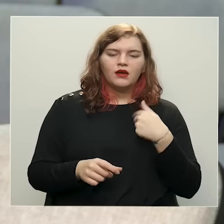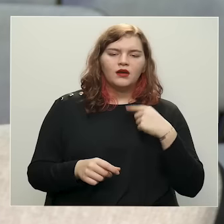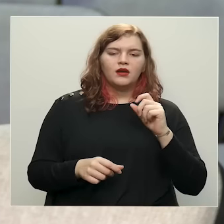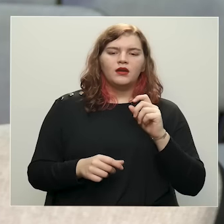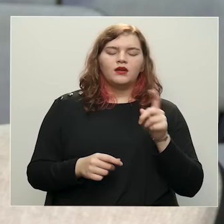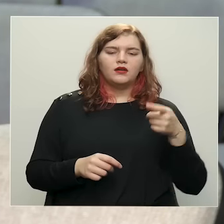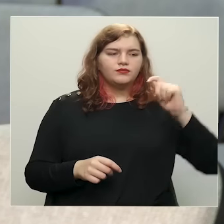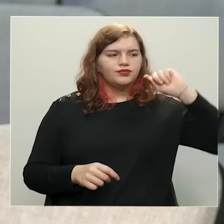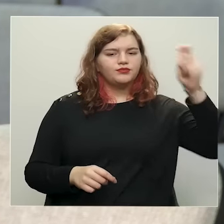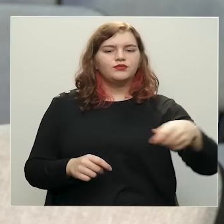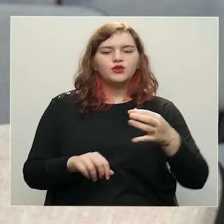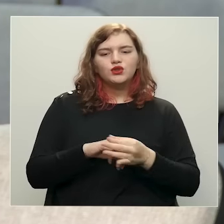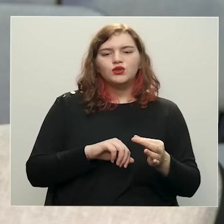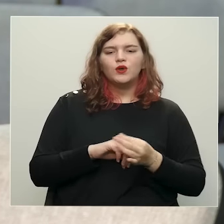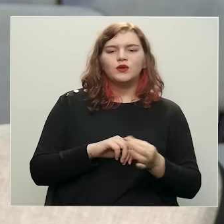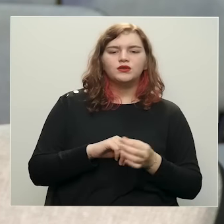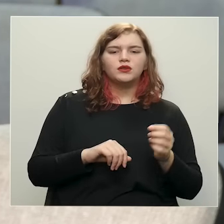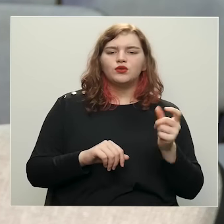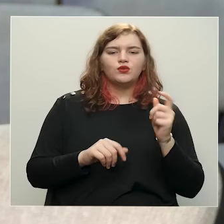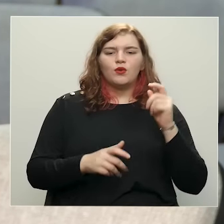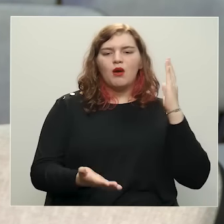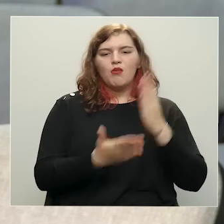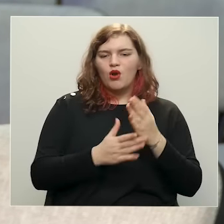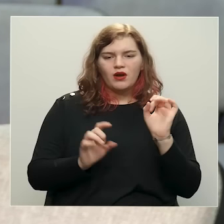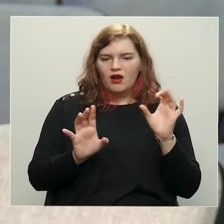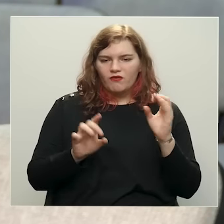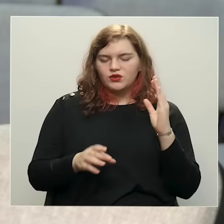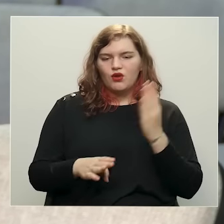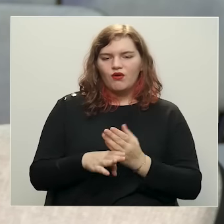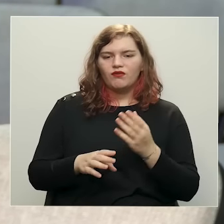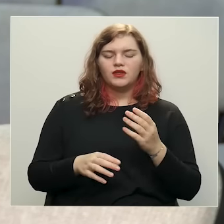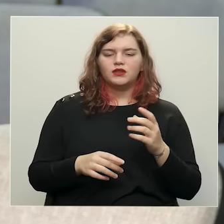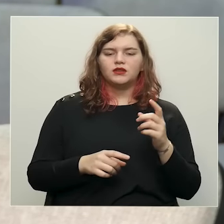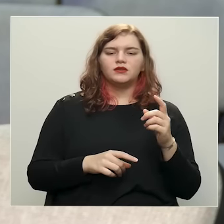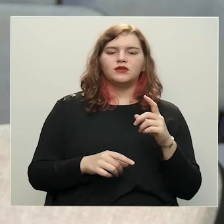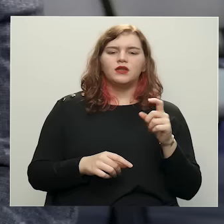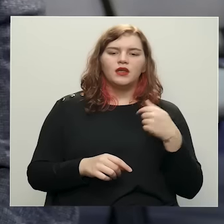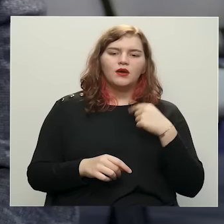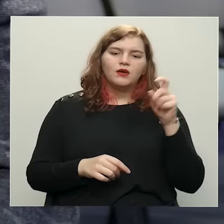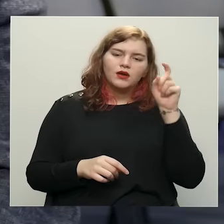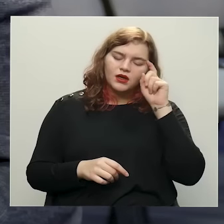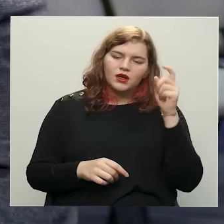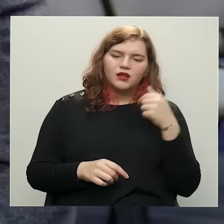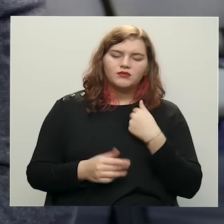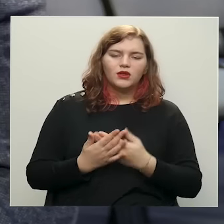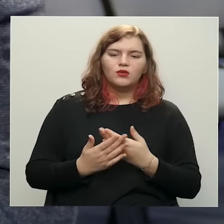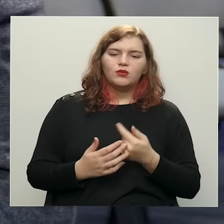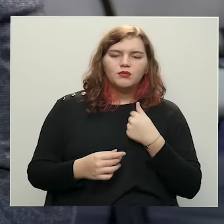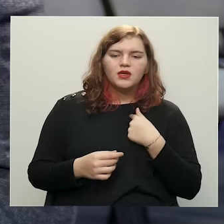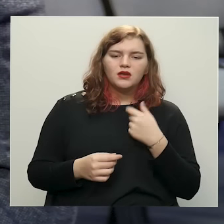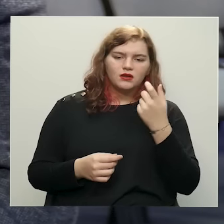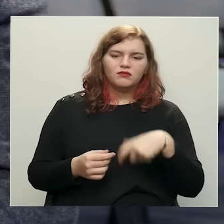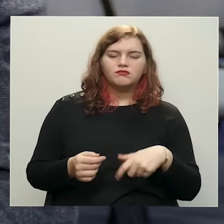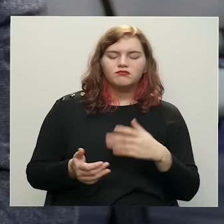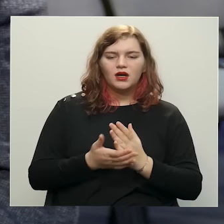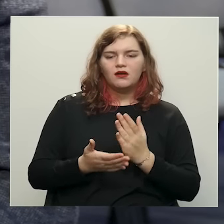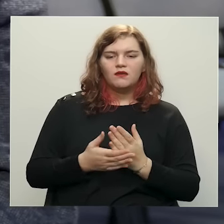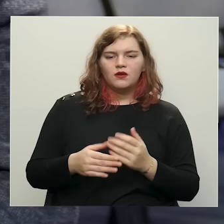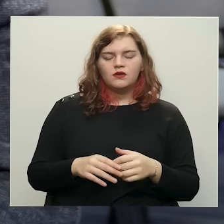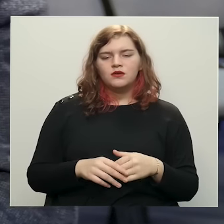terminat. Da. N-ați lovit, o slăvit să fie Domnul? Nu. Eu cred că a fost pentru mine ca